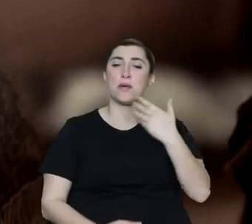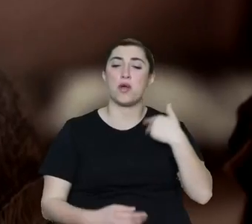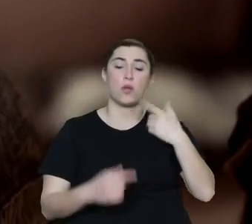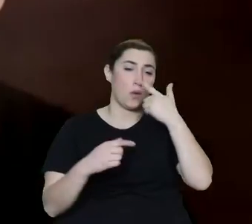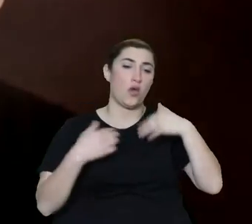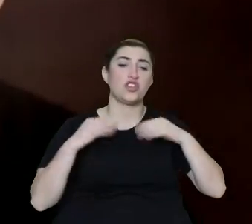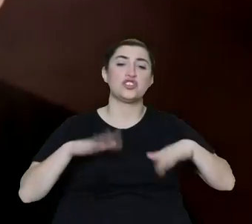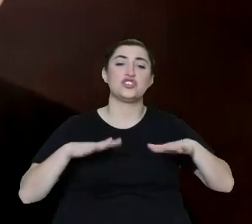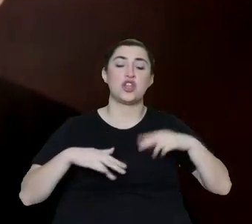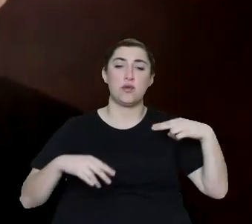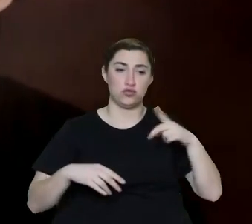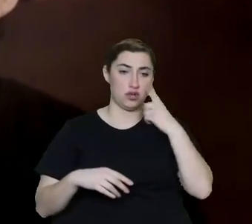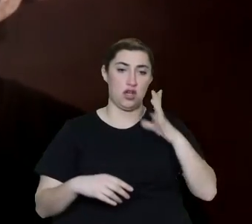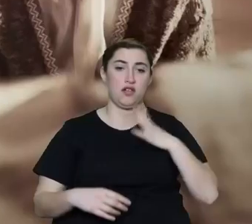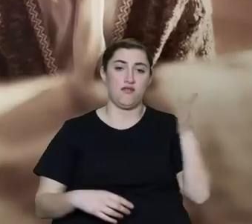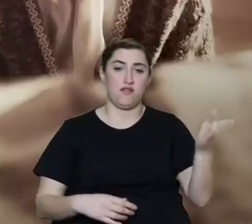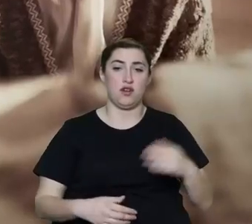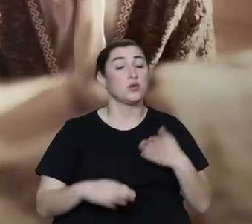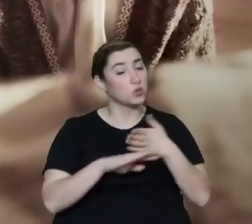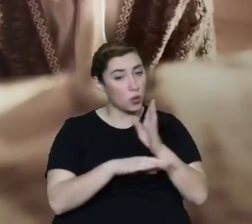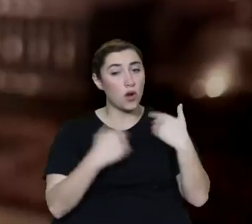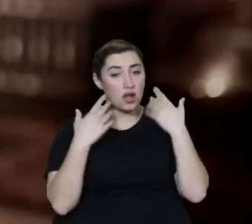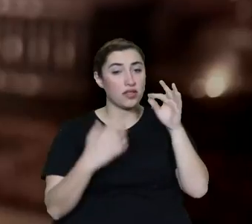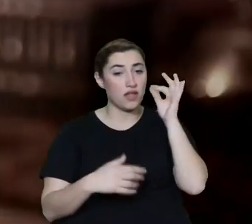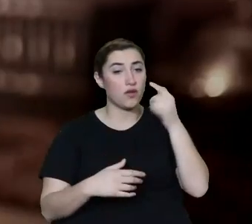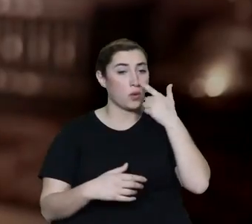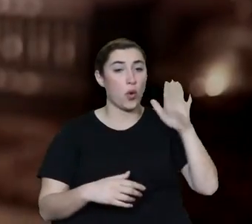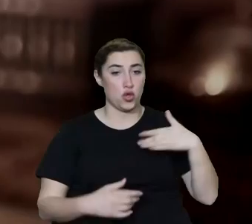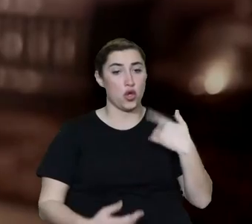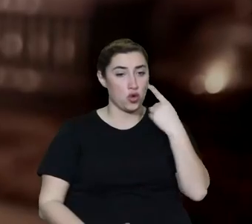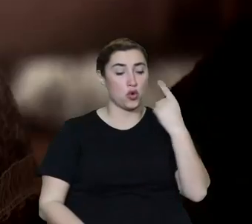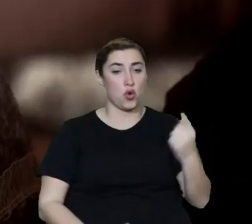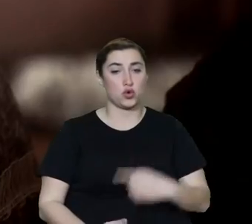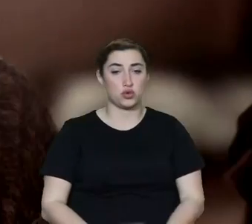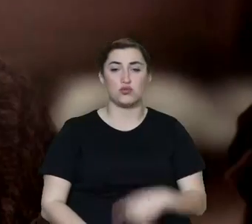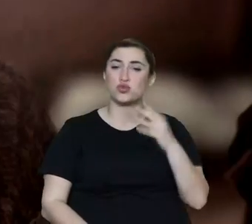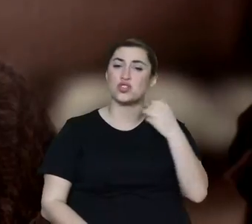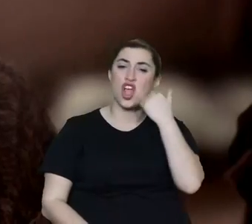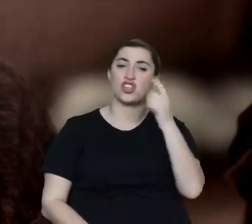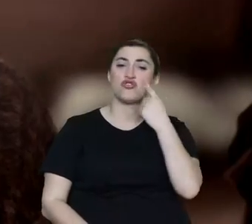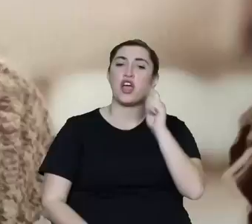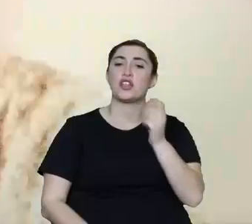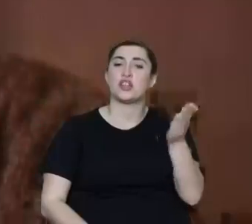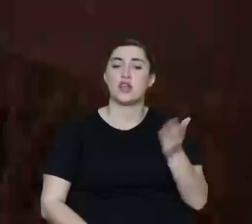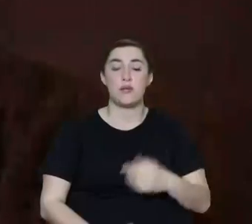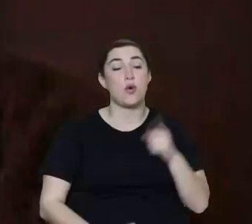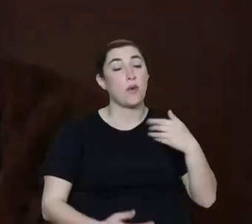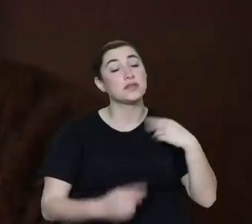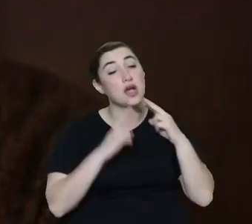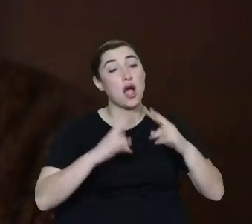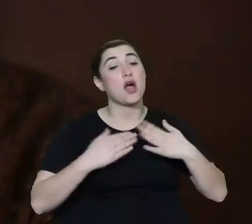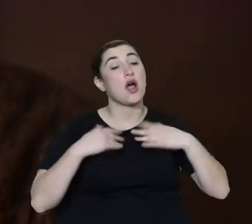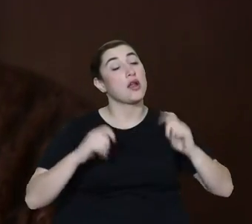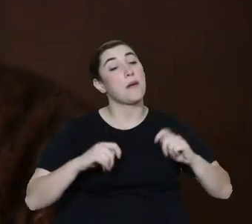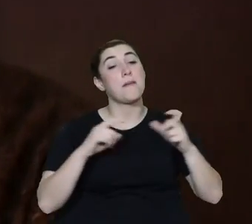Beldebe köyündeydim. Bu Gökhan da şahidimdir. Doğrudur Kadı efendi. Köyde gördüm bey abi. Bu çocuk yalancı şahitlik eder. Orasına biz karar